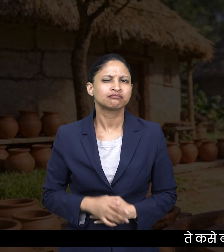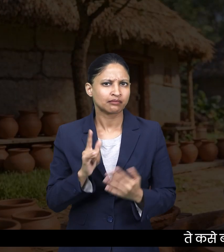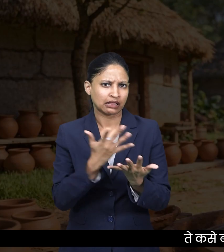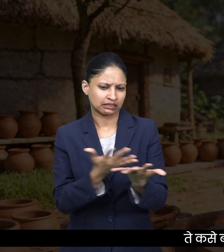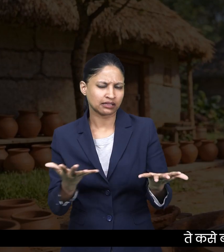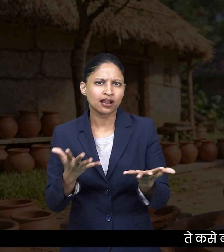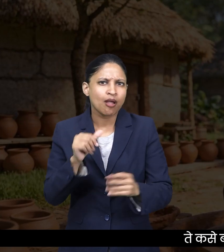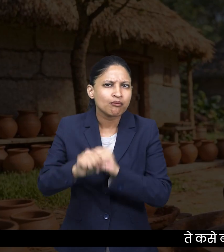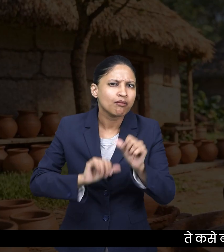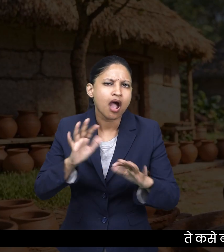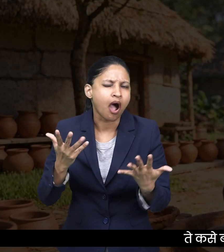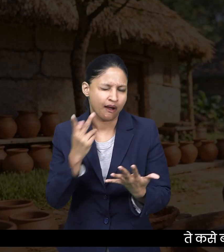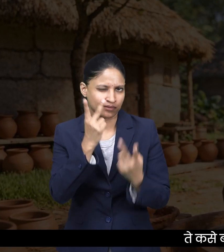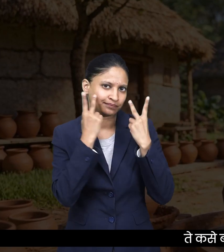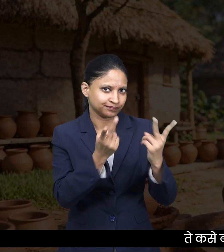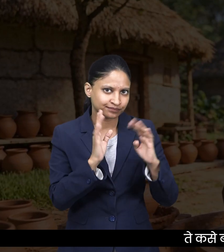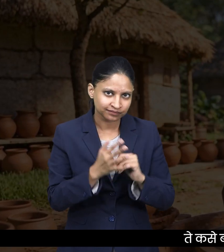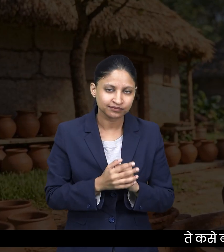ते कसे बनवतात ते पाहूया.